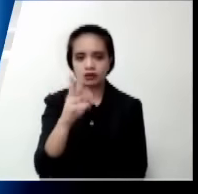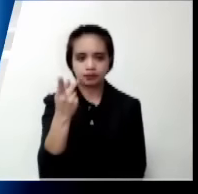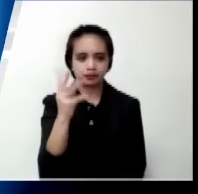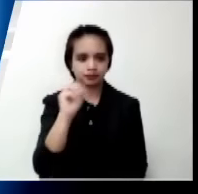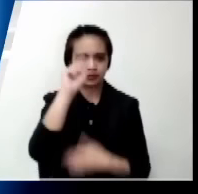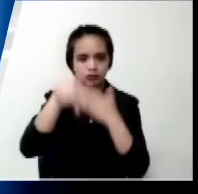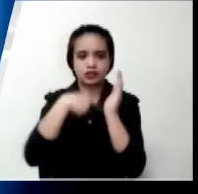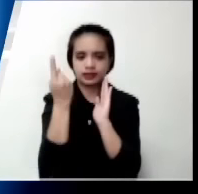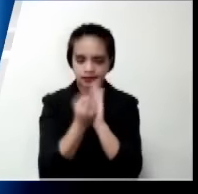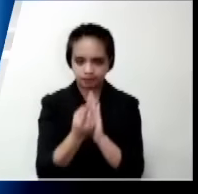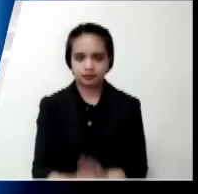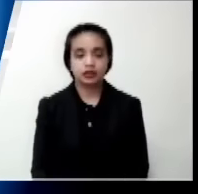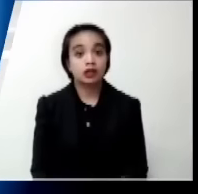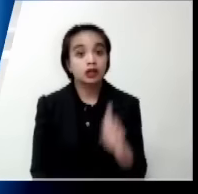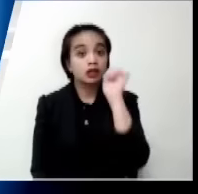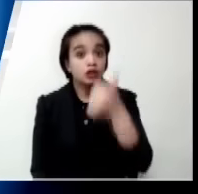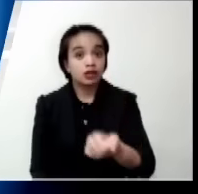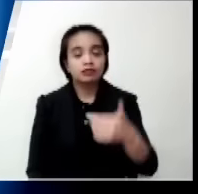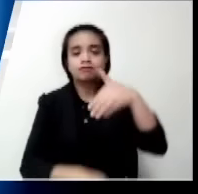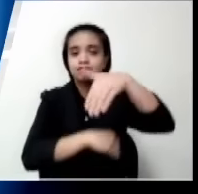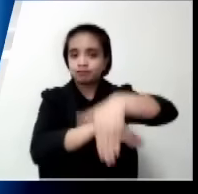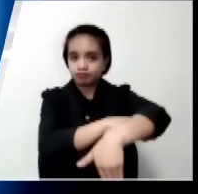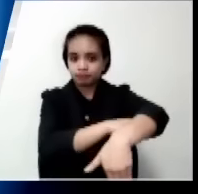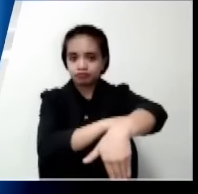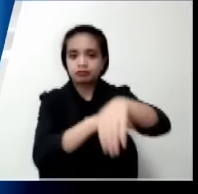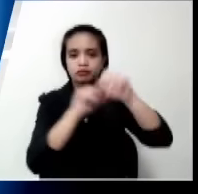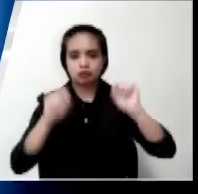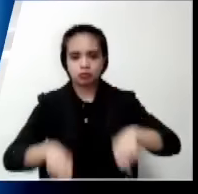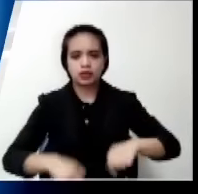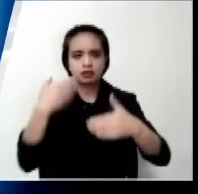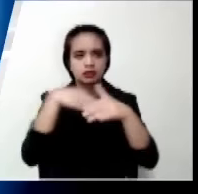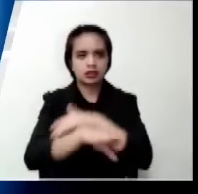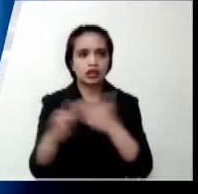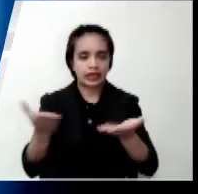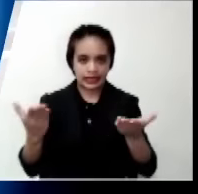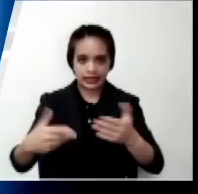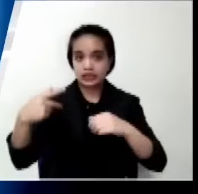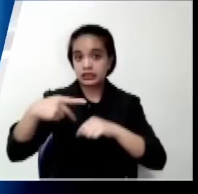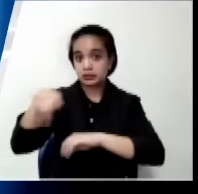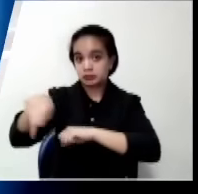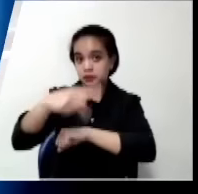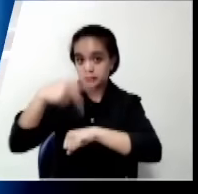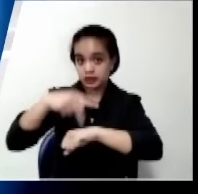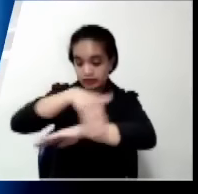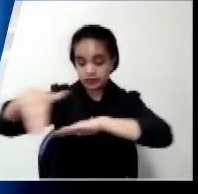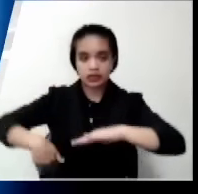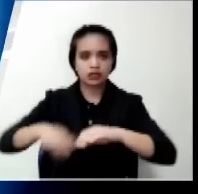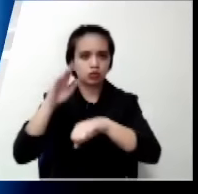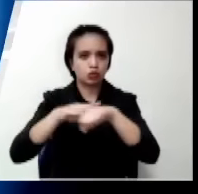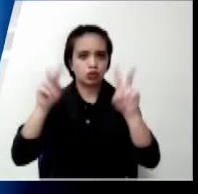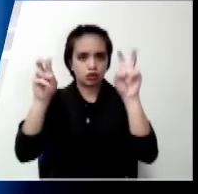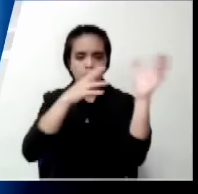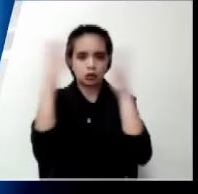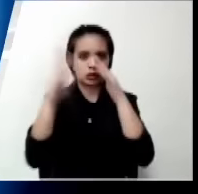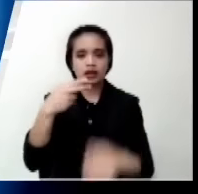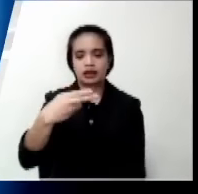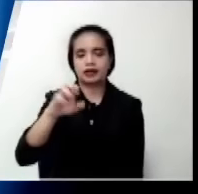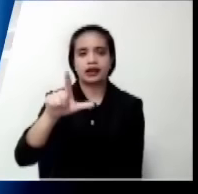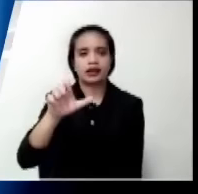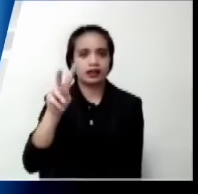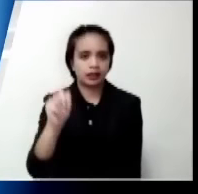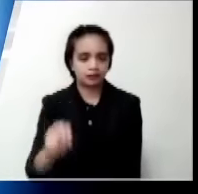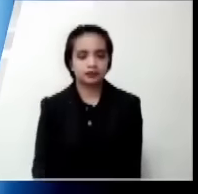hour. Bukas po ng gabi, posibleng yan po ay pumasok na dito sa loob ng PAR at tatawagin po natin na Bagyong Helen. Gaya